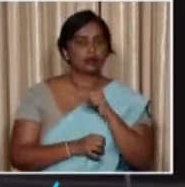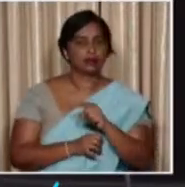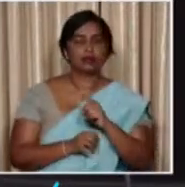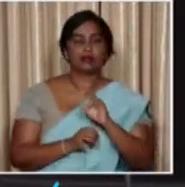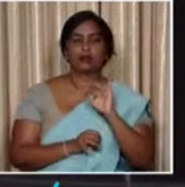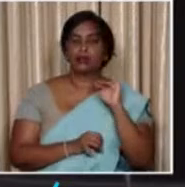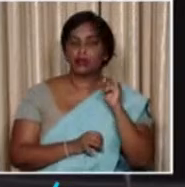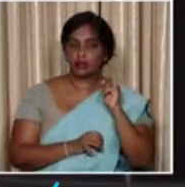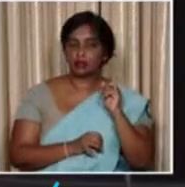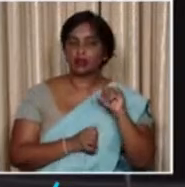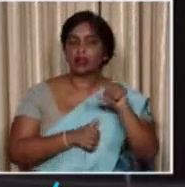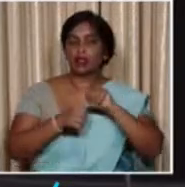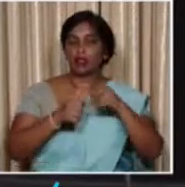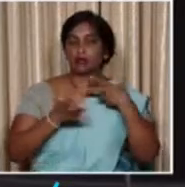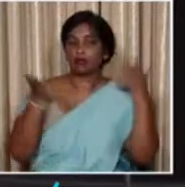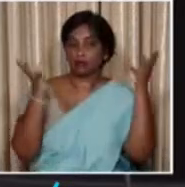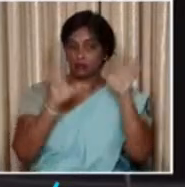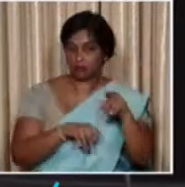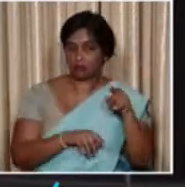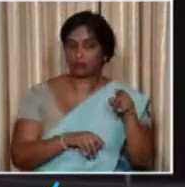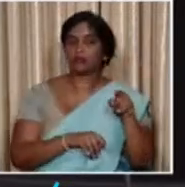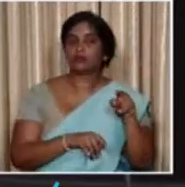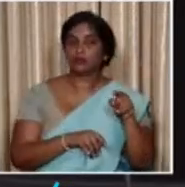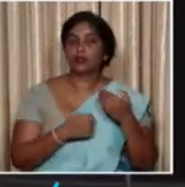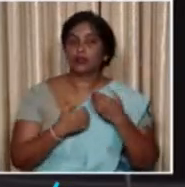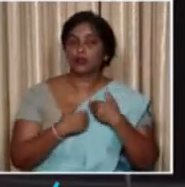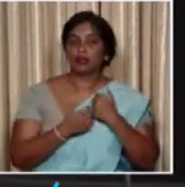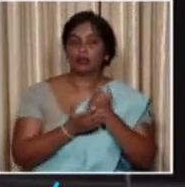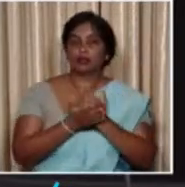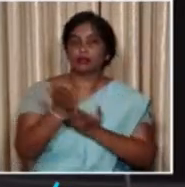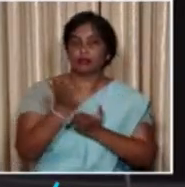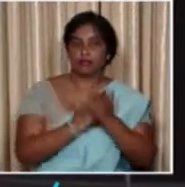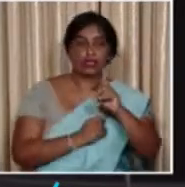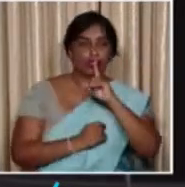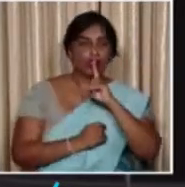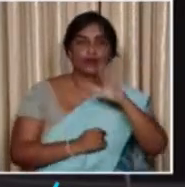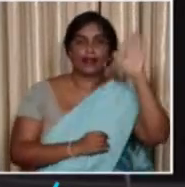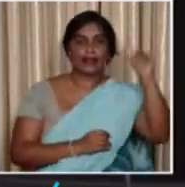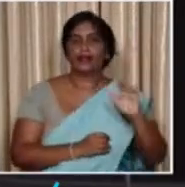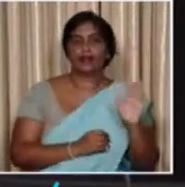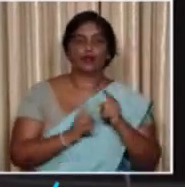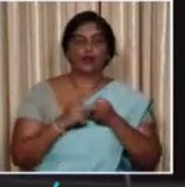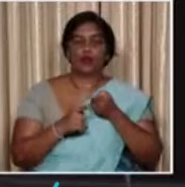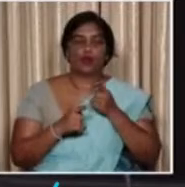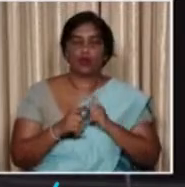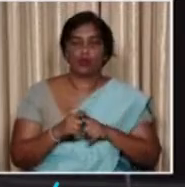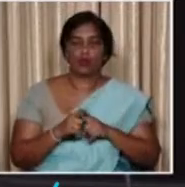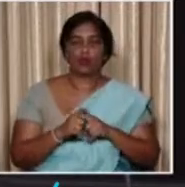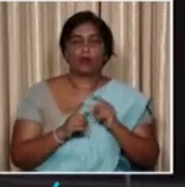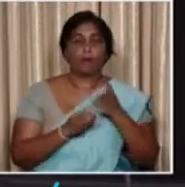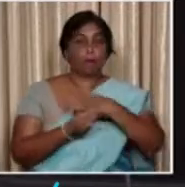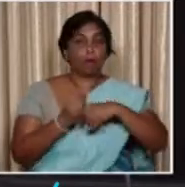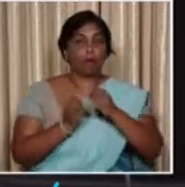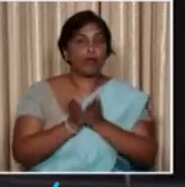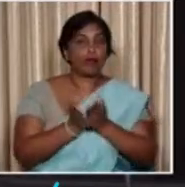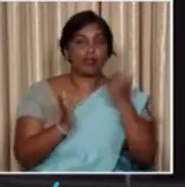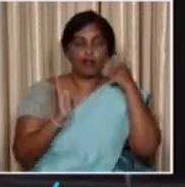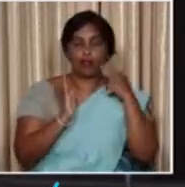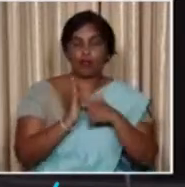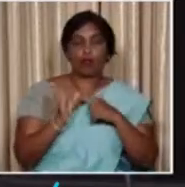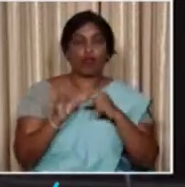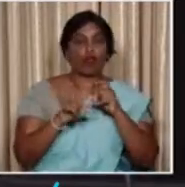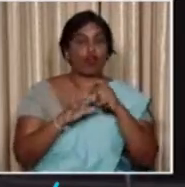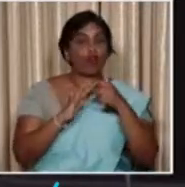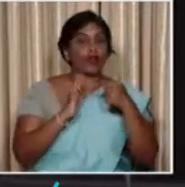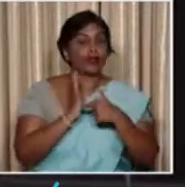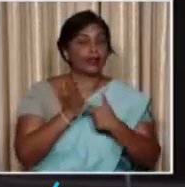සමහර ආයතන ගෙන්වීම පිළිබඳව අපි ලිඛිතව ඉල්ලීම් කරාම ගෙන්නන්නේ නැහැ උදාහරණයකට හෝරණව සම්බන්ධව ඔඩිටර් ජෙනරාල්ගේ රිපෝට්